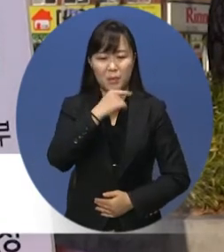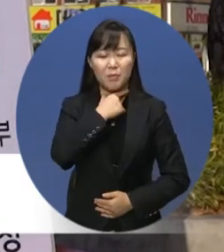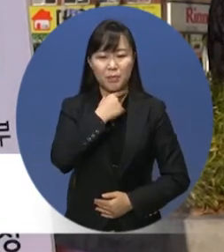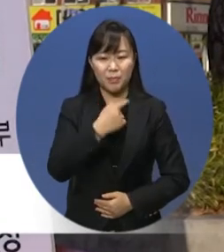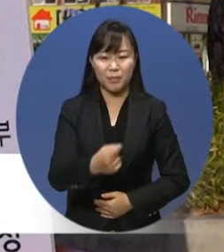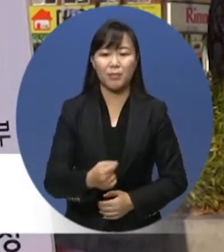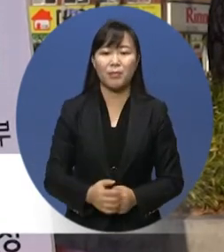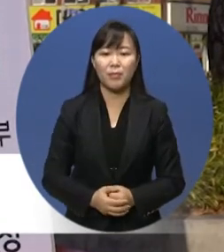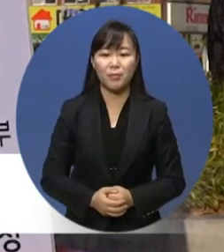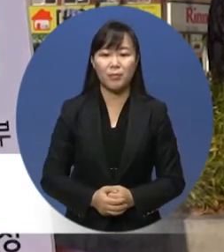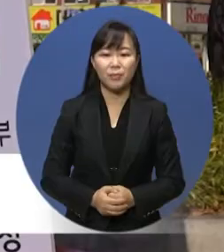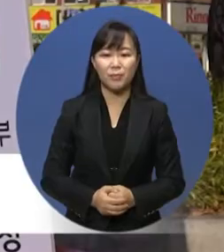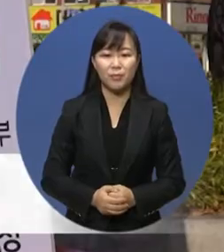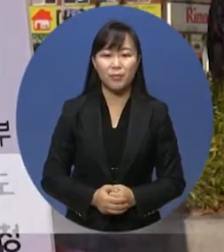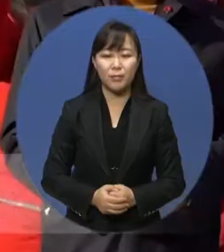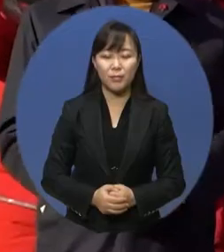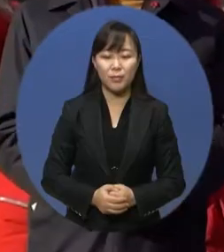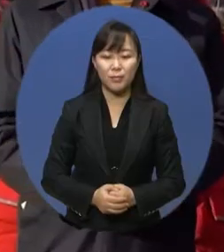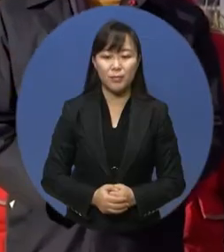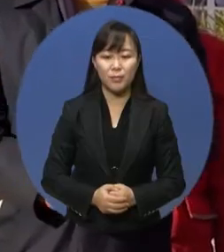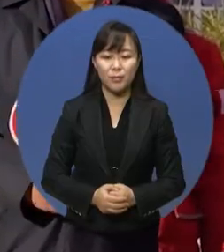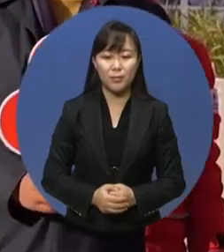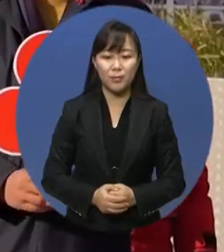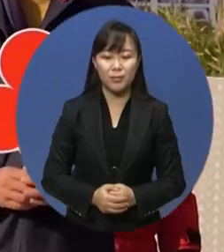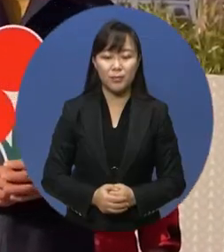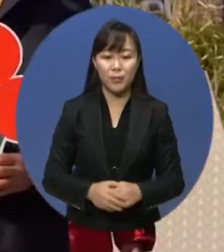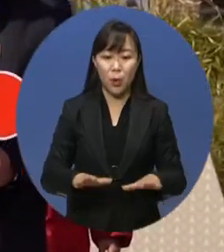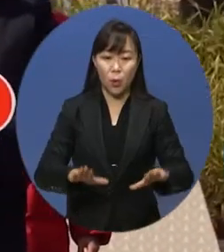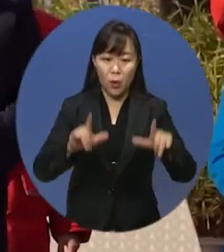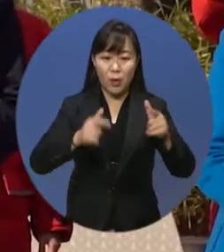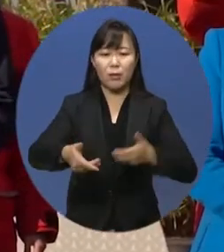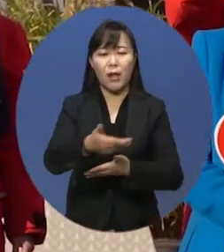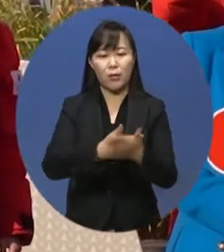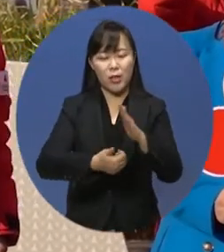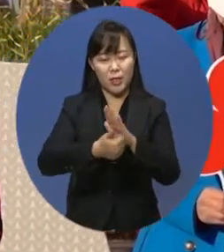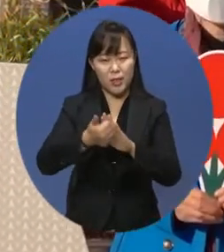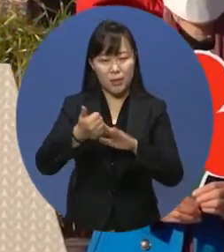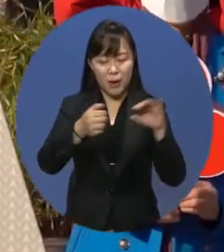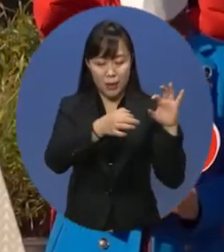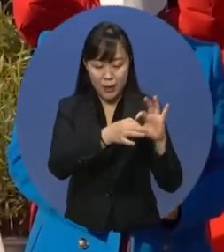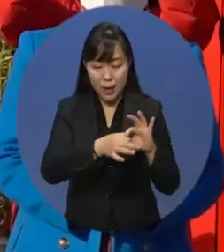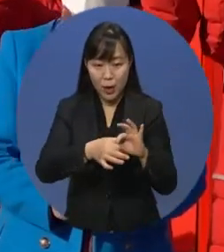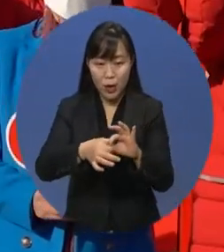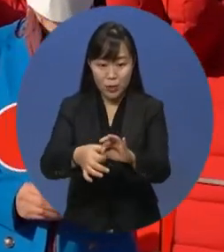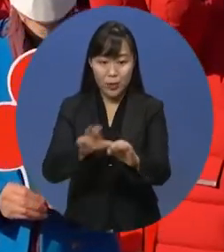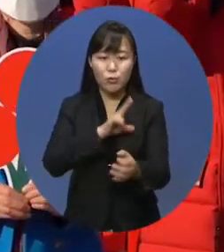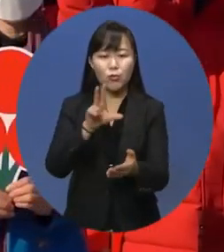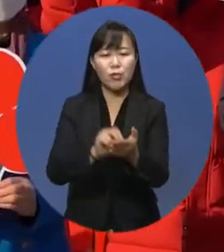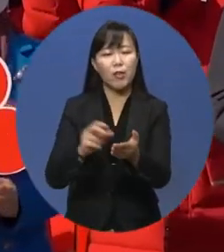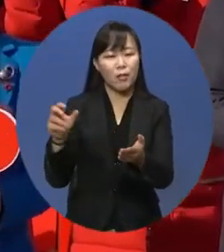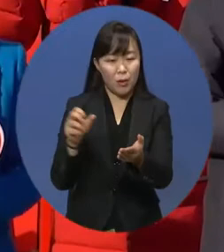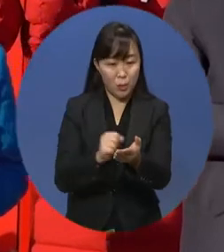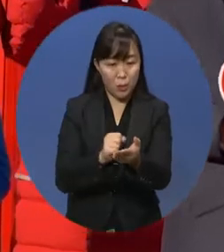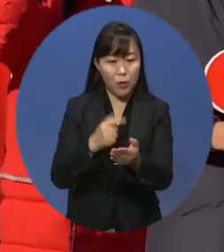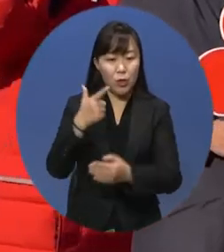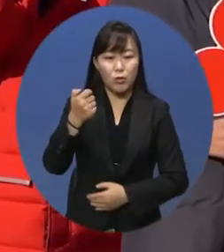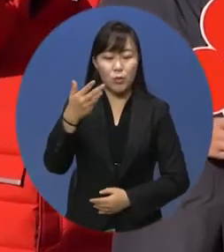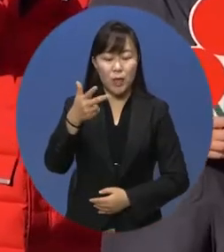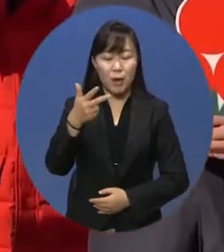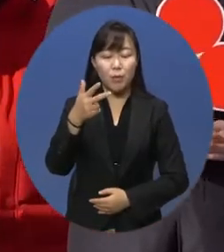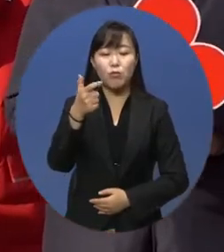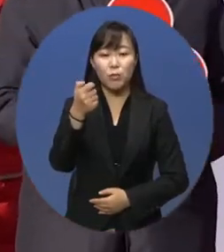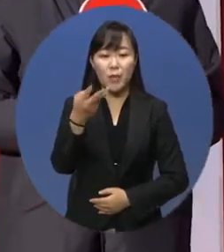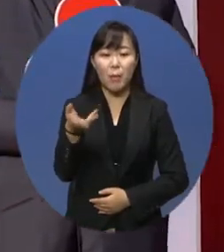있기를 간절하게 기원드립니다. 올해는 나눔으로 희망을 이어주세요라는 슬로건으로 진행되며